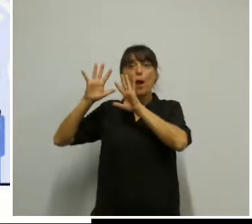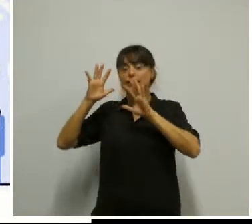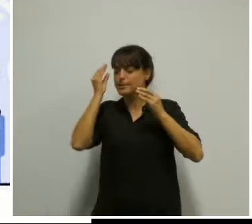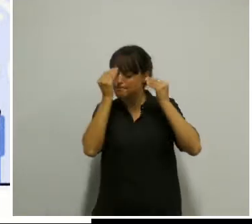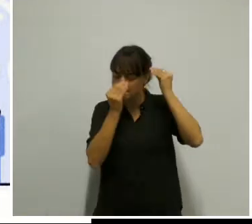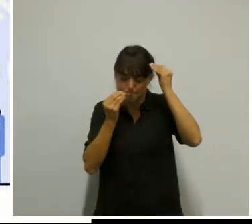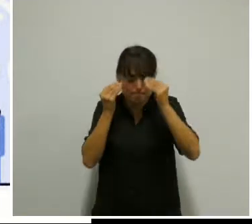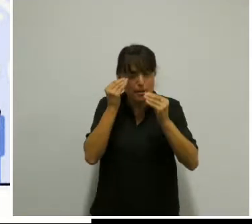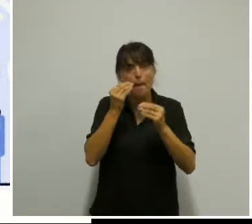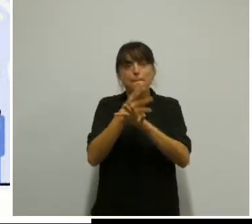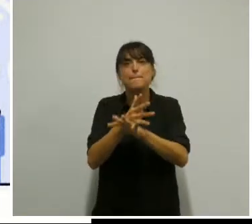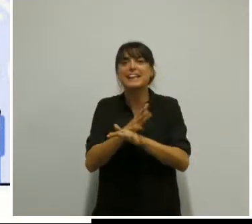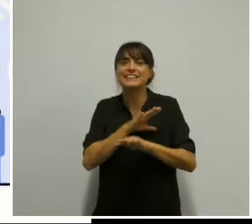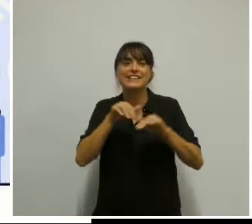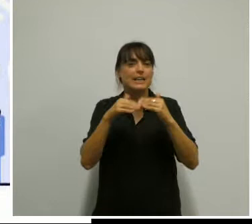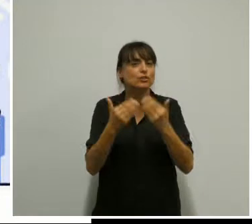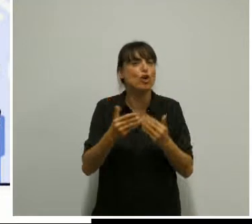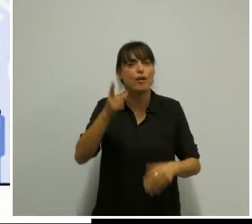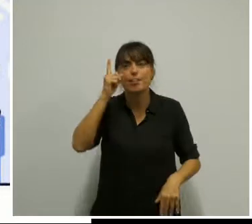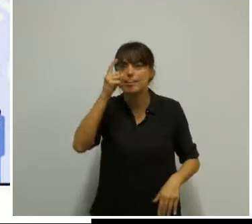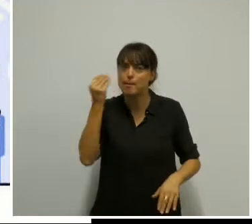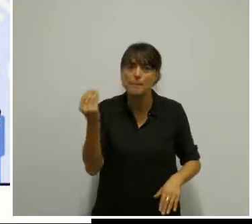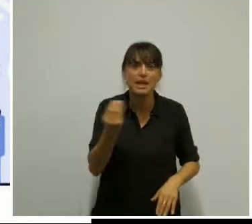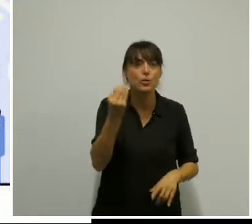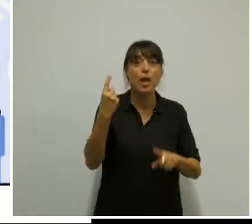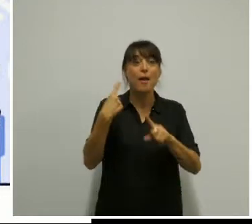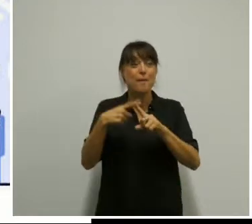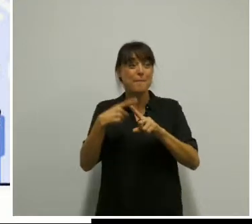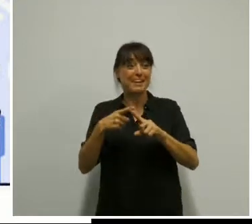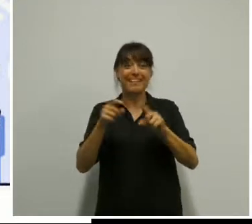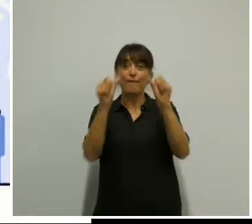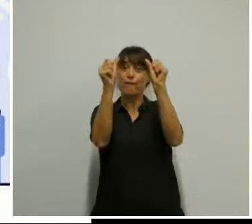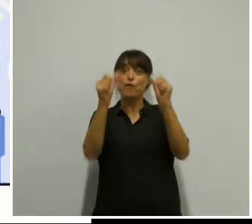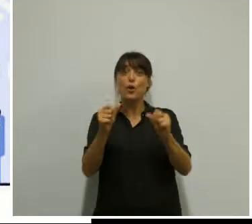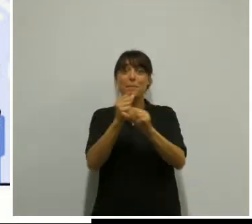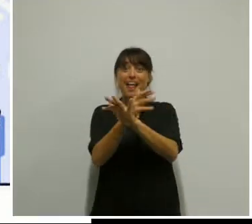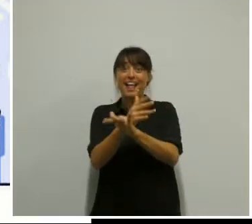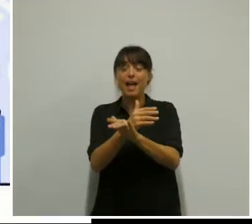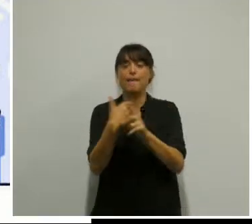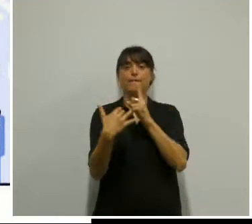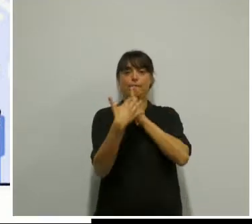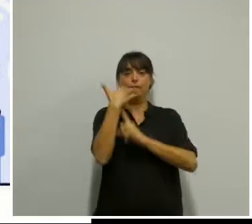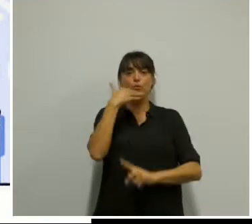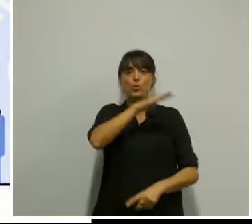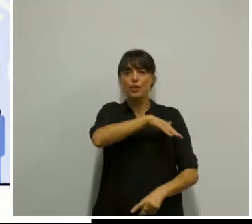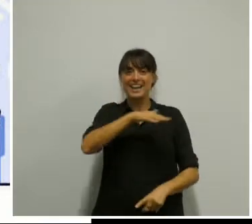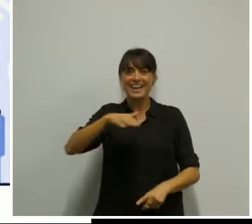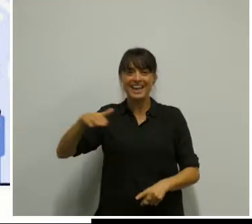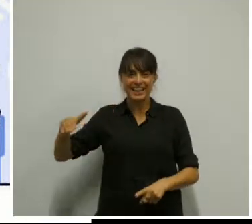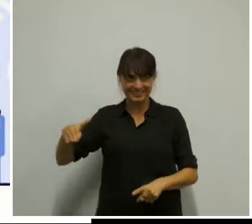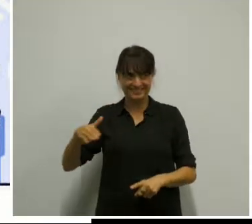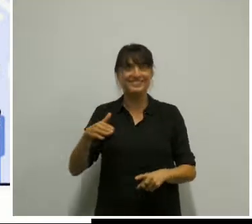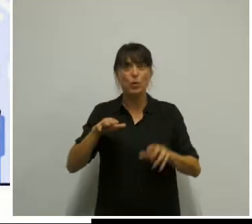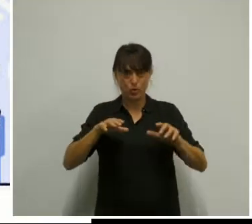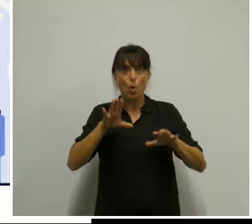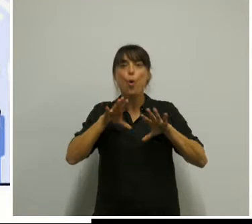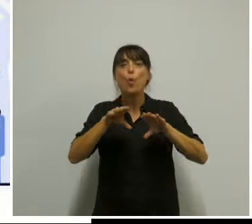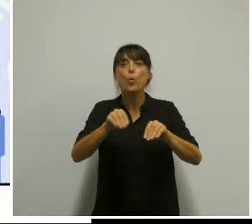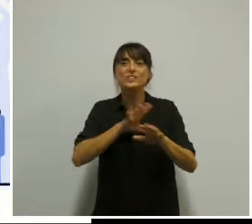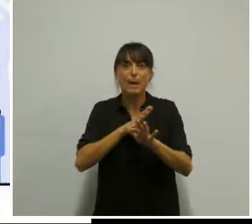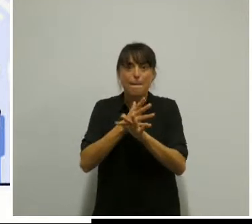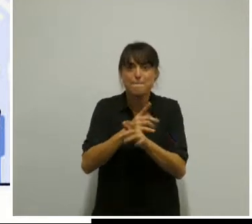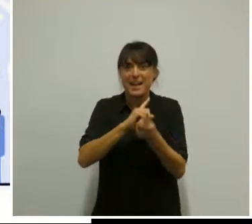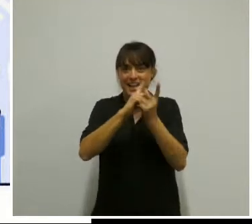millorar, que les maneres en què plantejàvem el joc i l'entreteniment i l'ús del pati estava canviant.